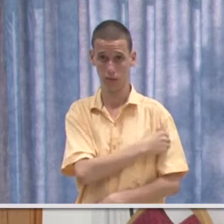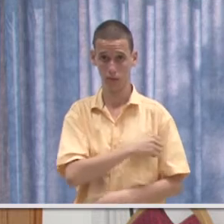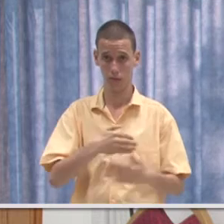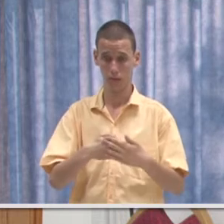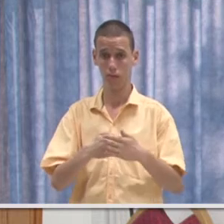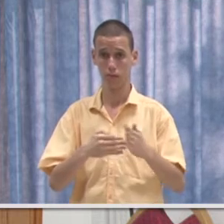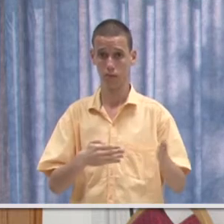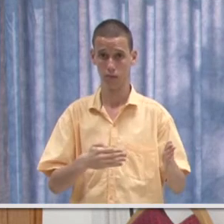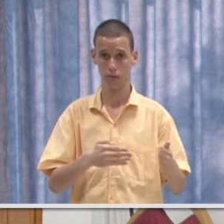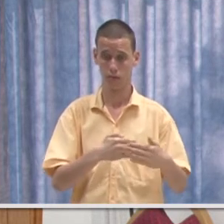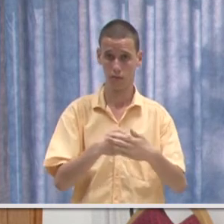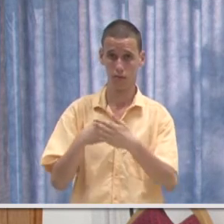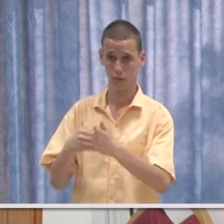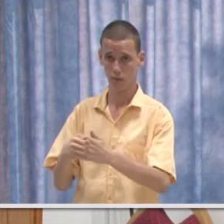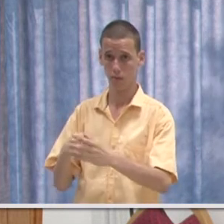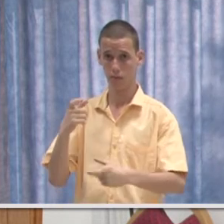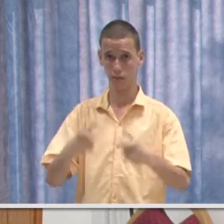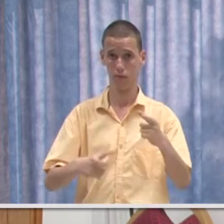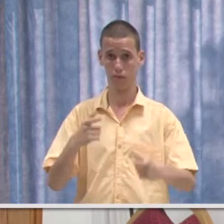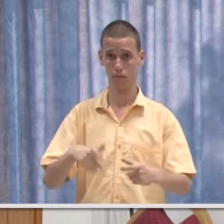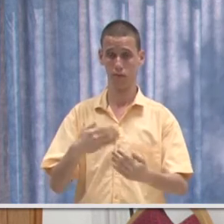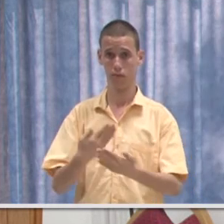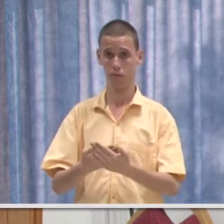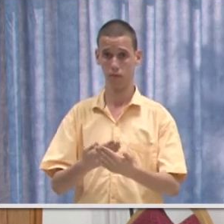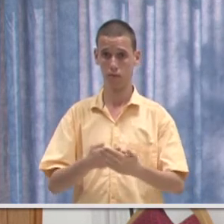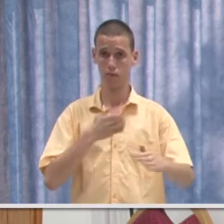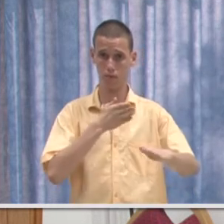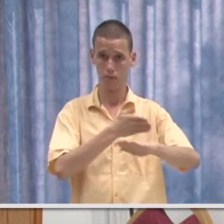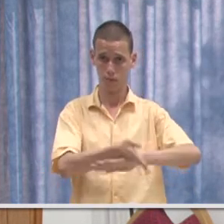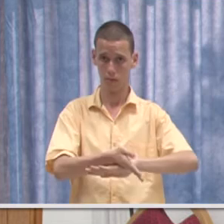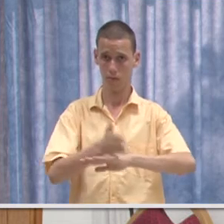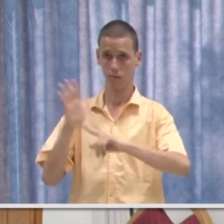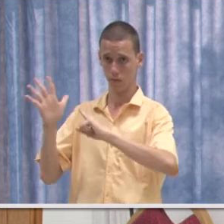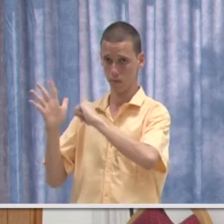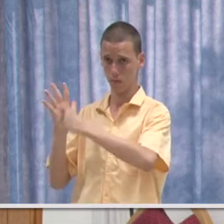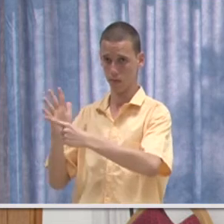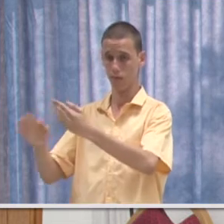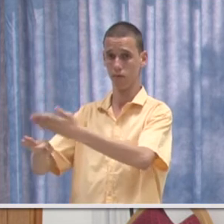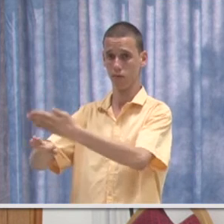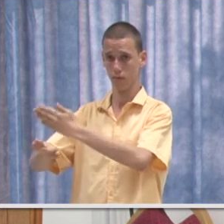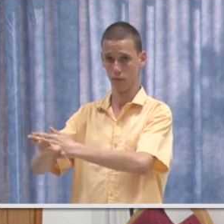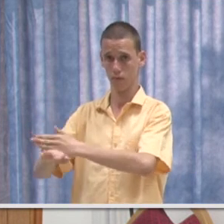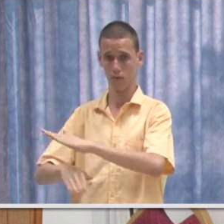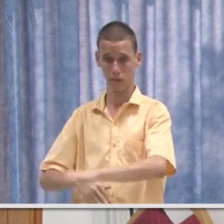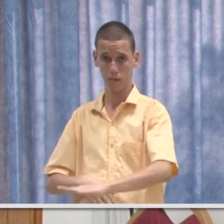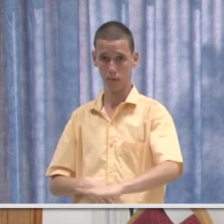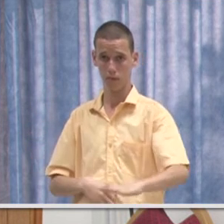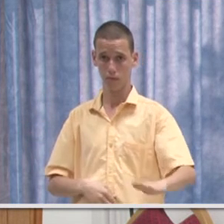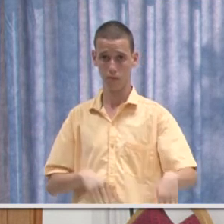mettent à disposition public. Nous avons commencé la semaine passée avec les enfants, la clinique des enfants, nous avons